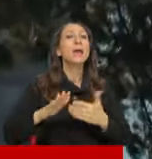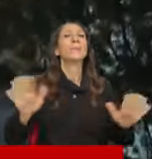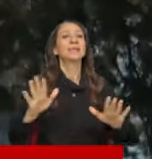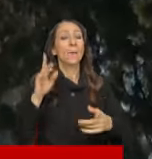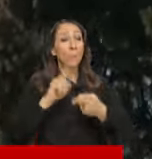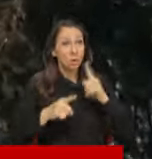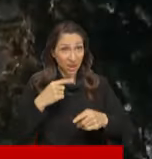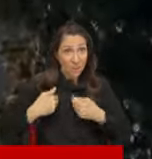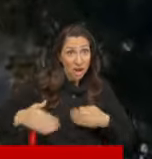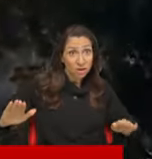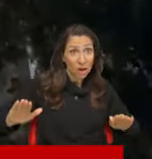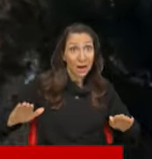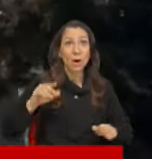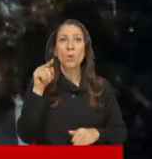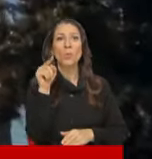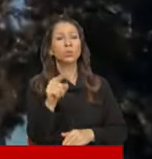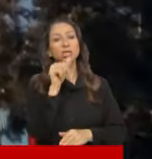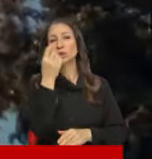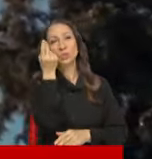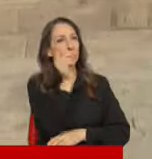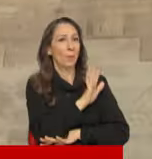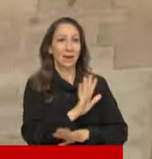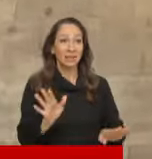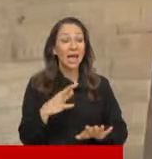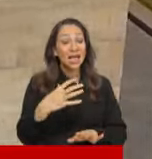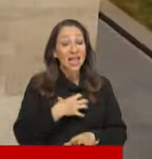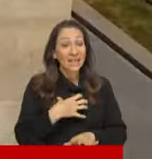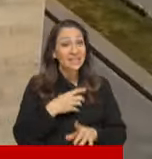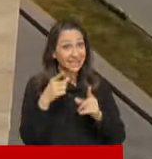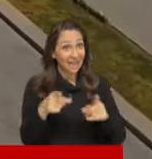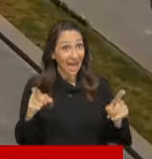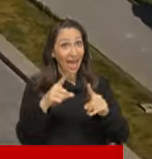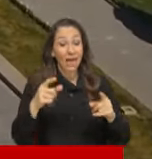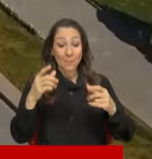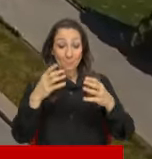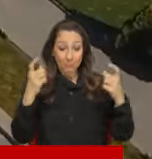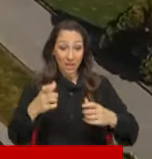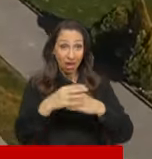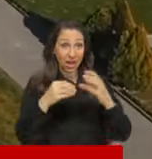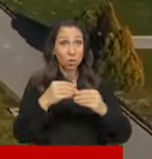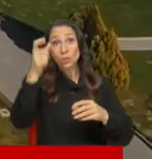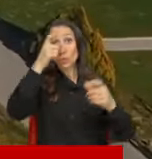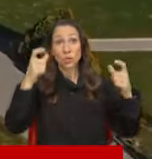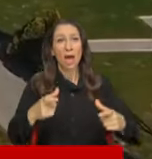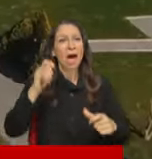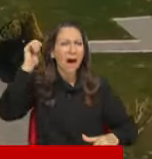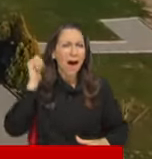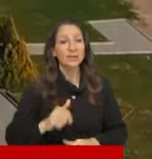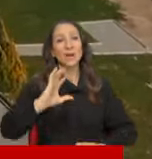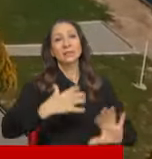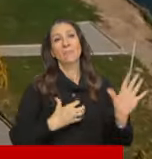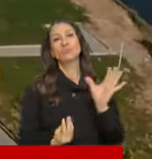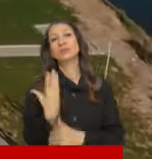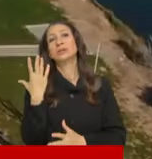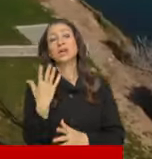biz ayıracak bunu hiç unutmayın kendinize kentimize ve ülkemize her zaman sahip